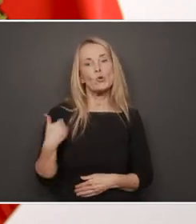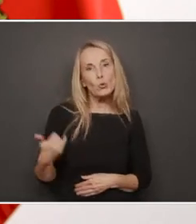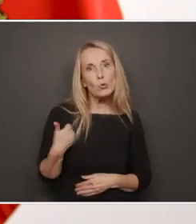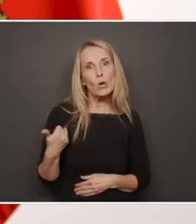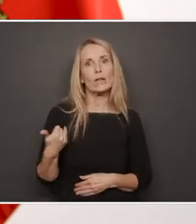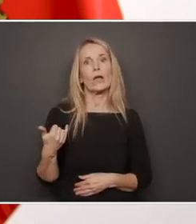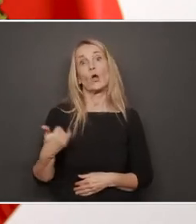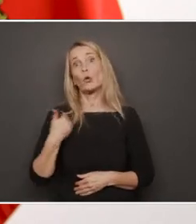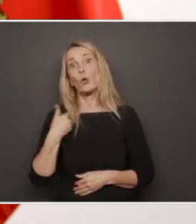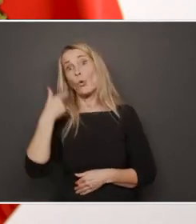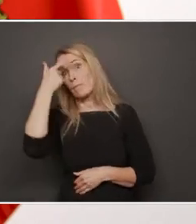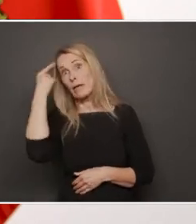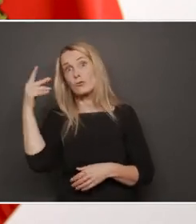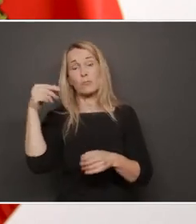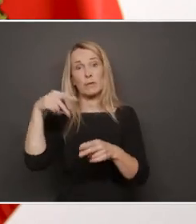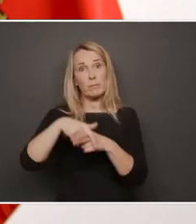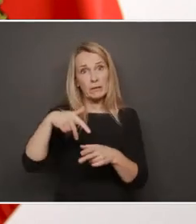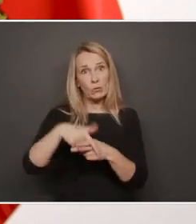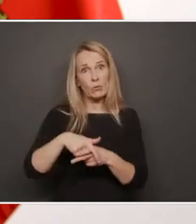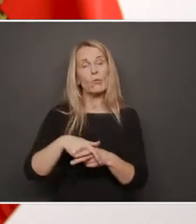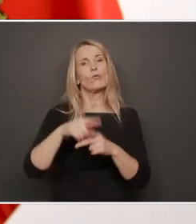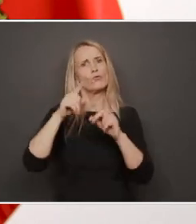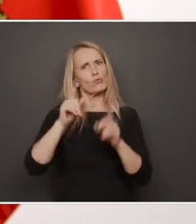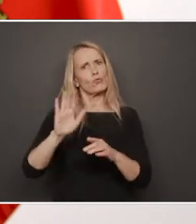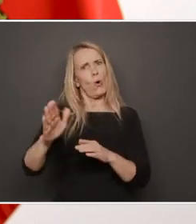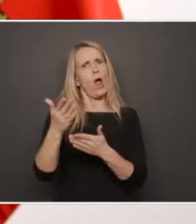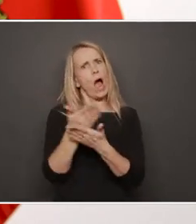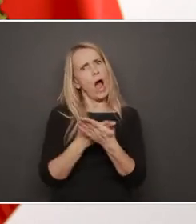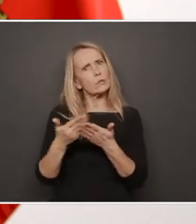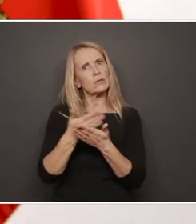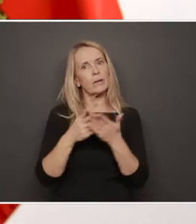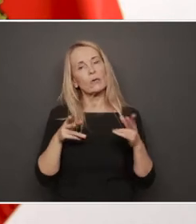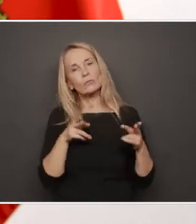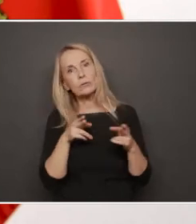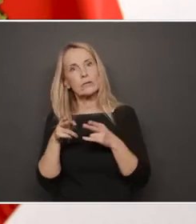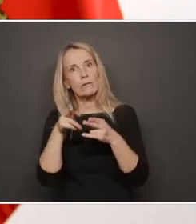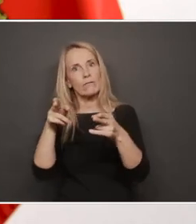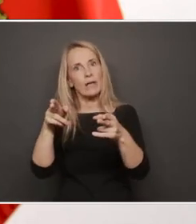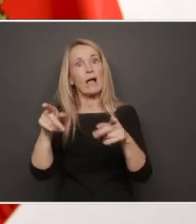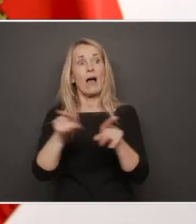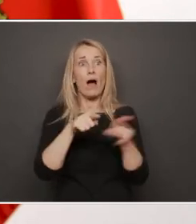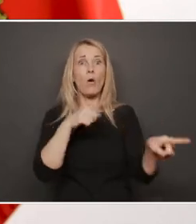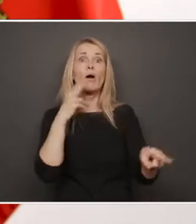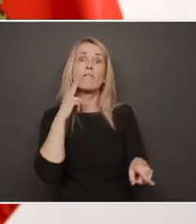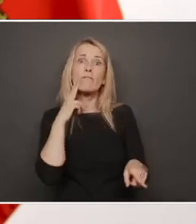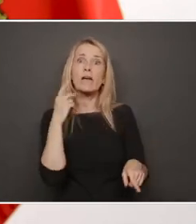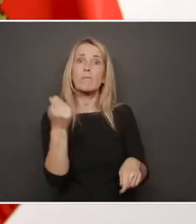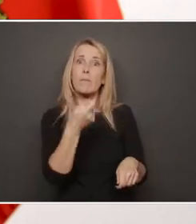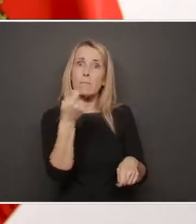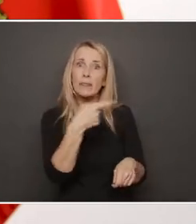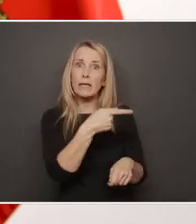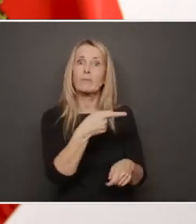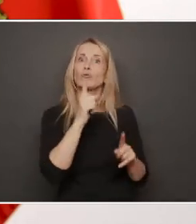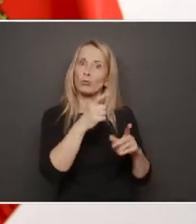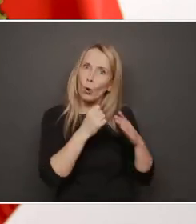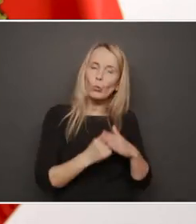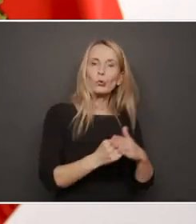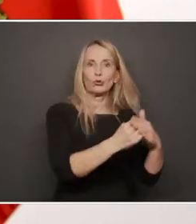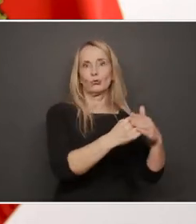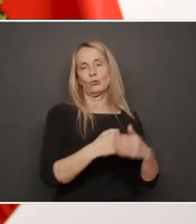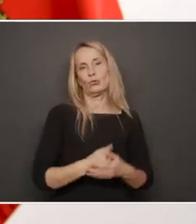junge Menschen mit Behinderungen sollen auf ihrem Ausbildungsweg und die Betriebe bei der beruflichen Ausbildung unterstützt